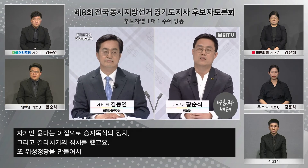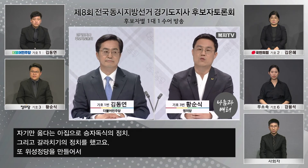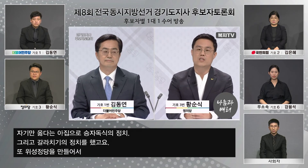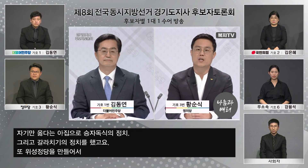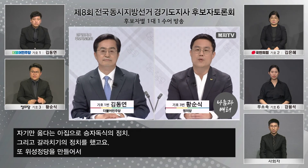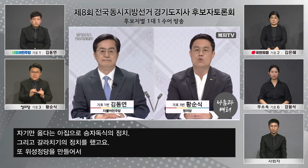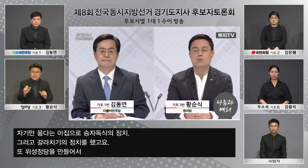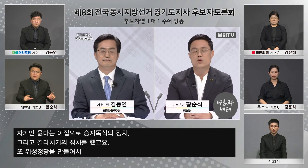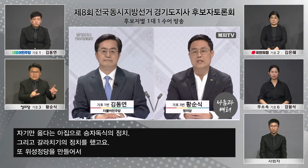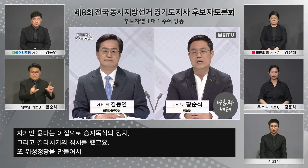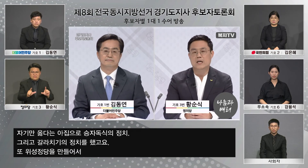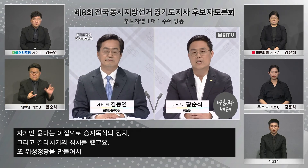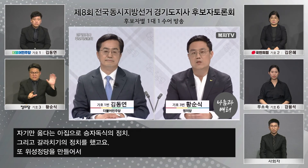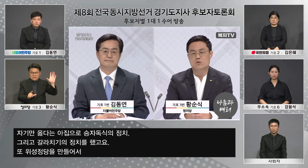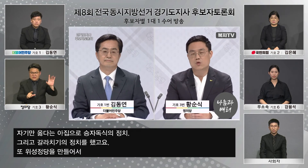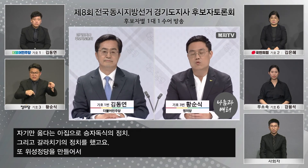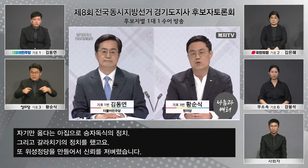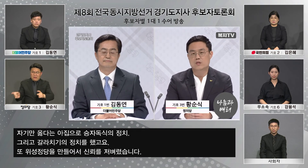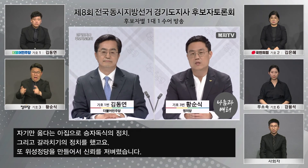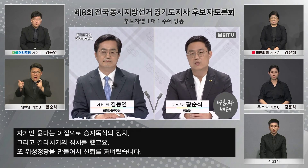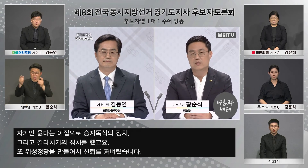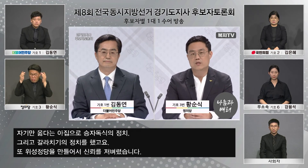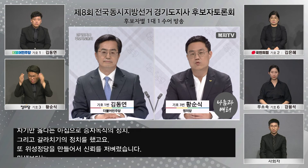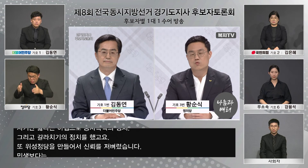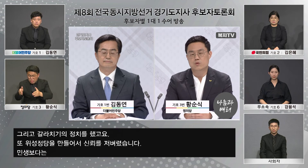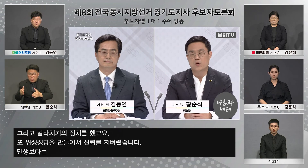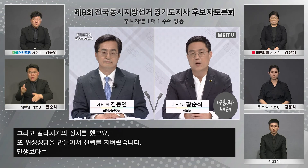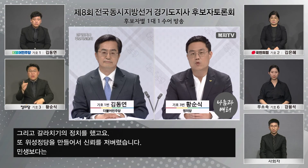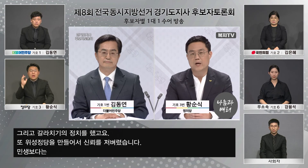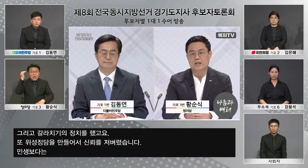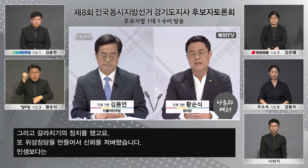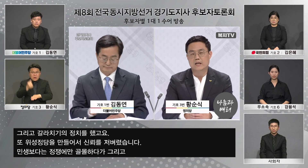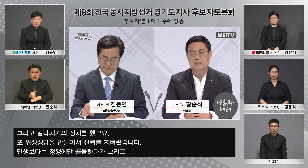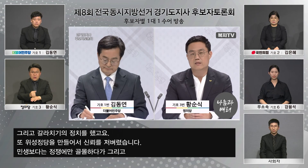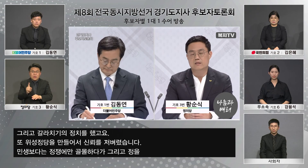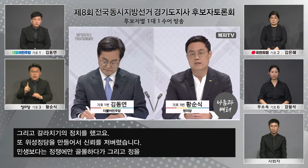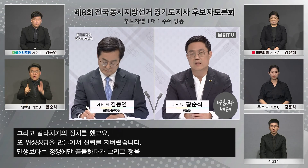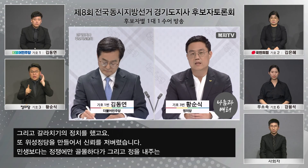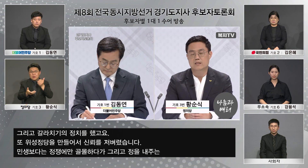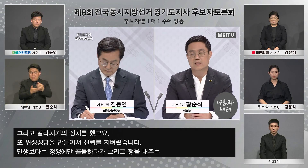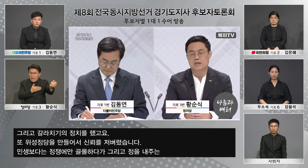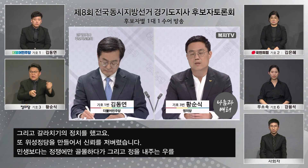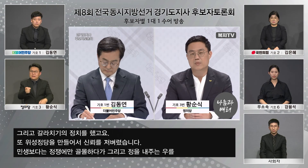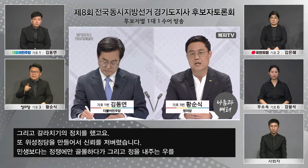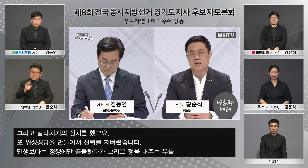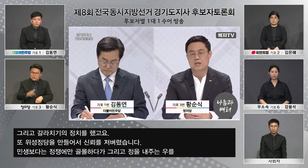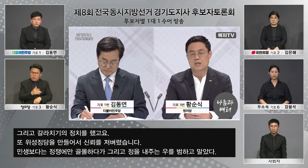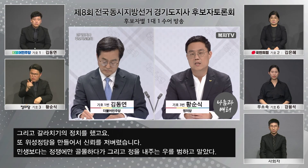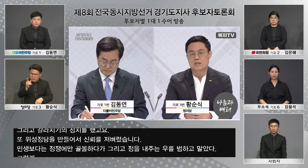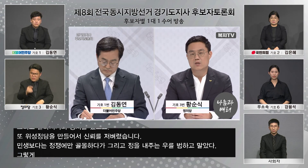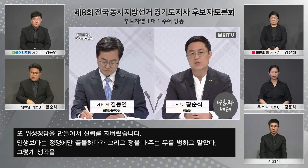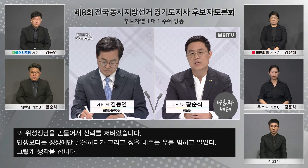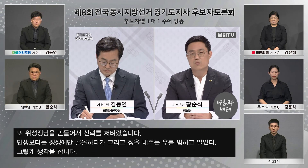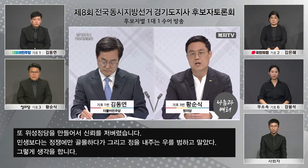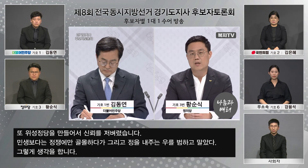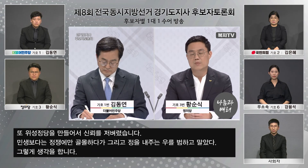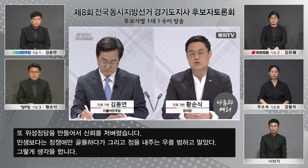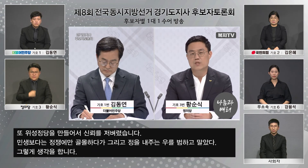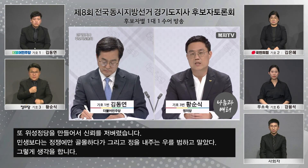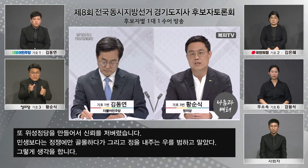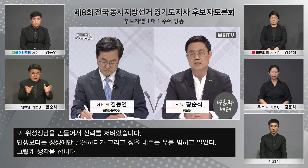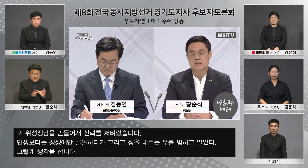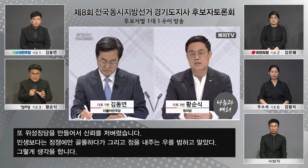민생보다는 정쟁에만 골몰하다가 결국 정권을 내주는 우를 범하고 말았다 그렇게 생각을 합니다.